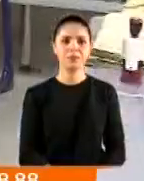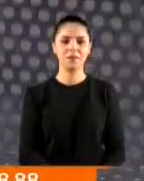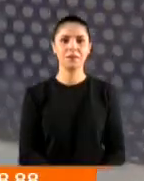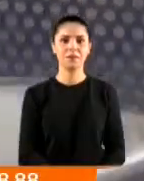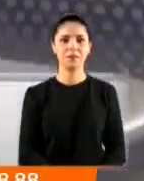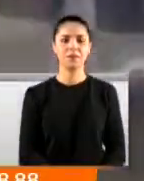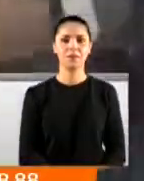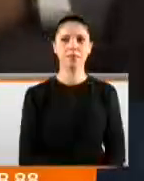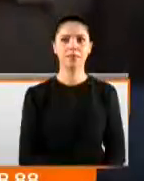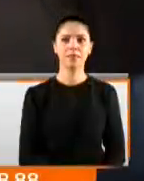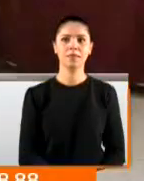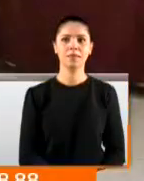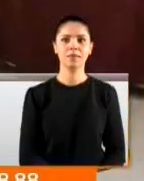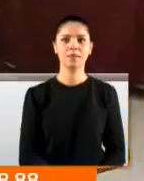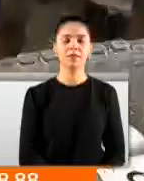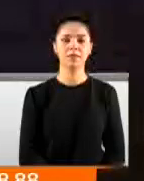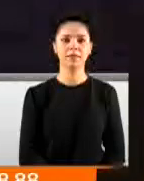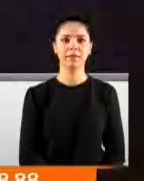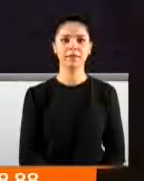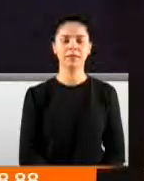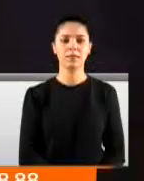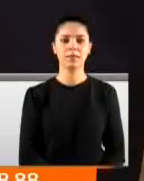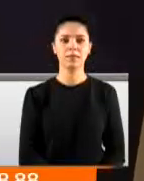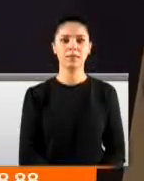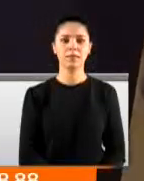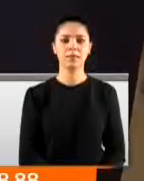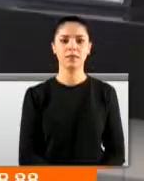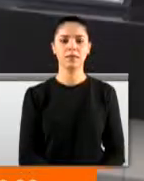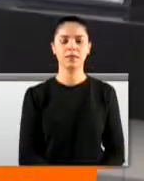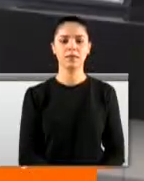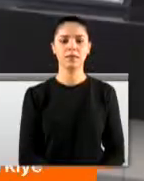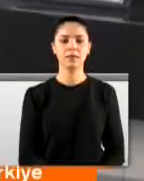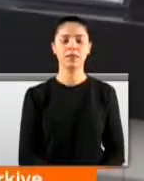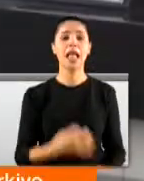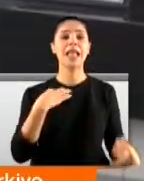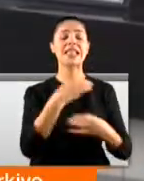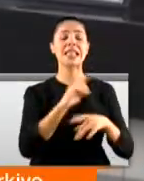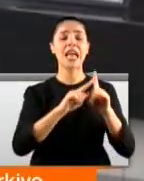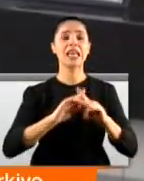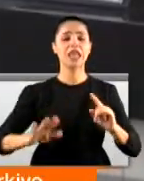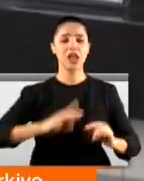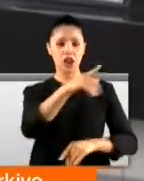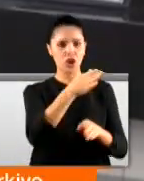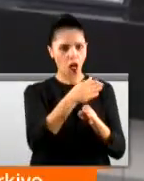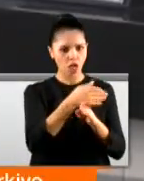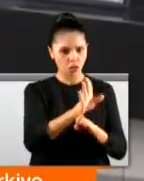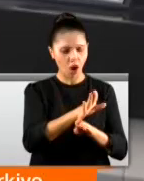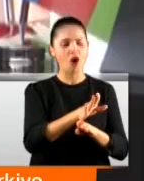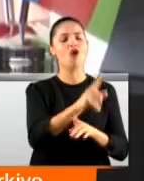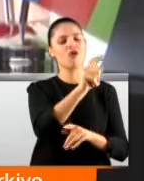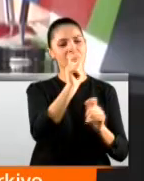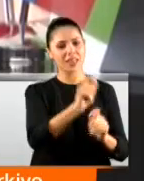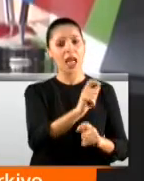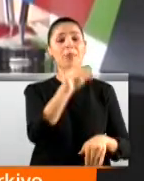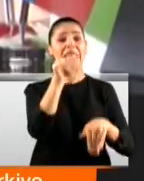abone ol bu sayın Kılıçdaroğlu doğru yere ateş